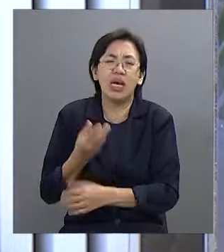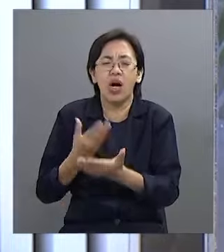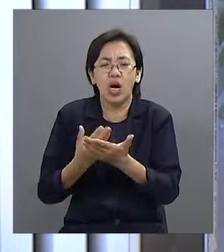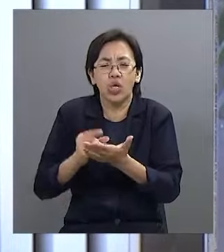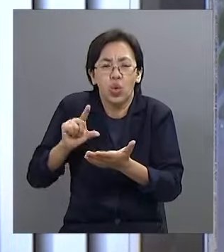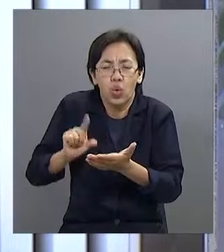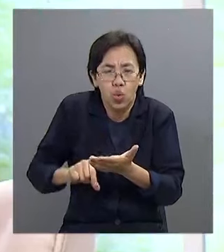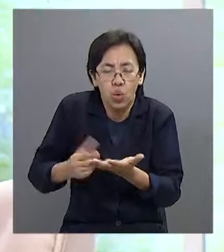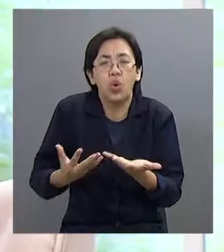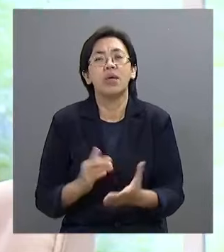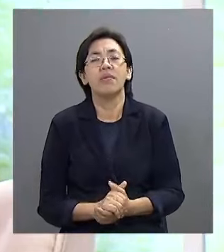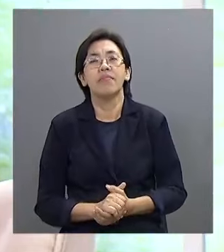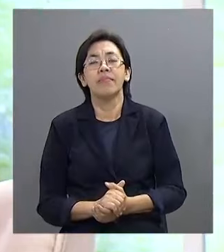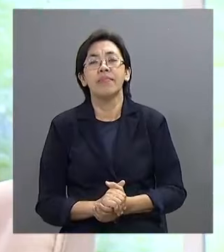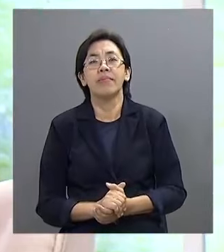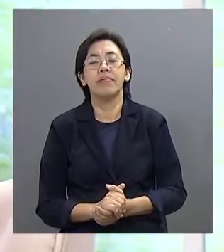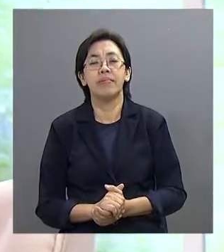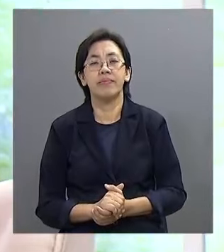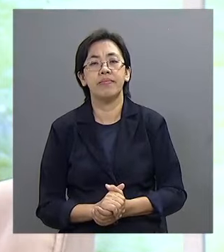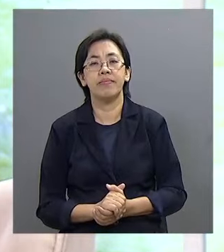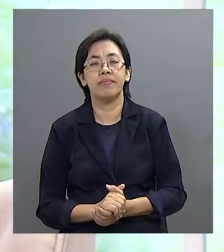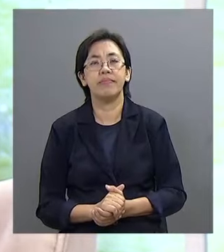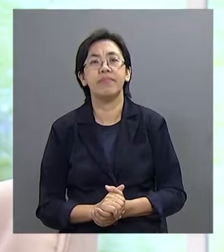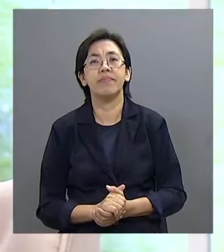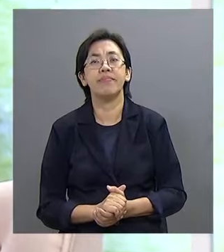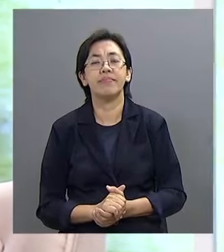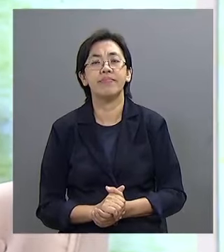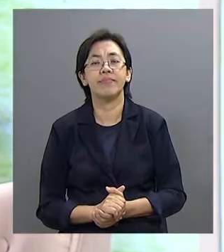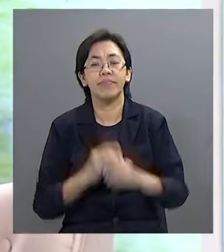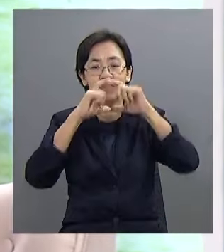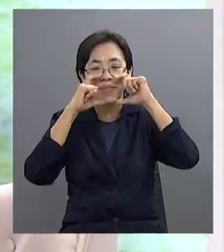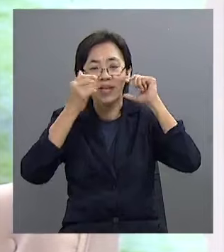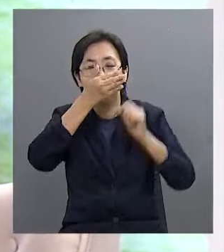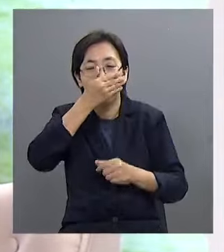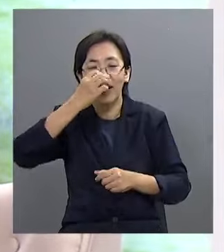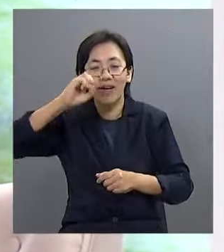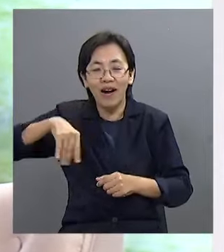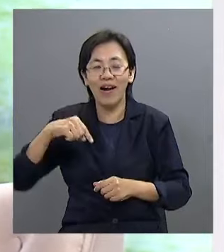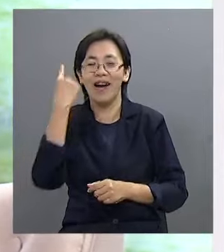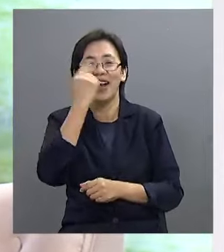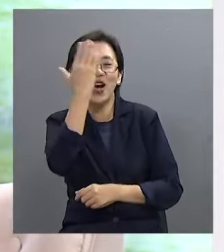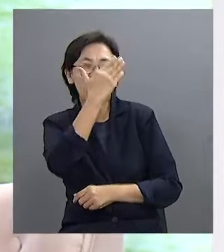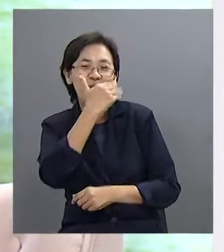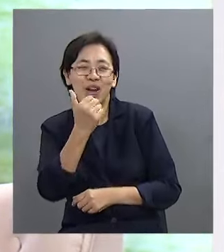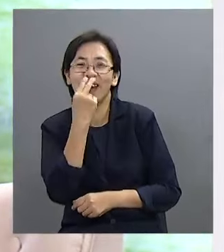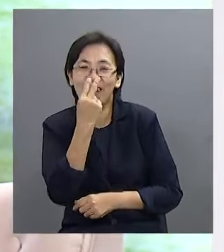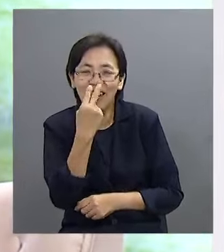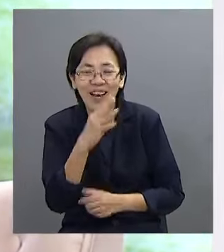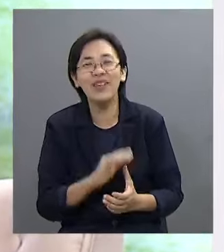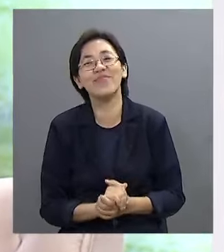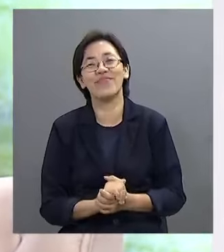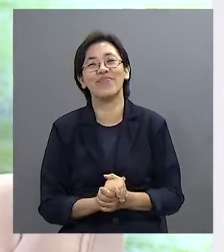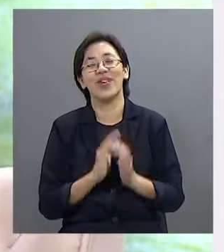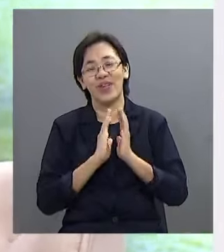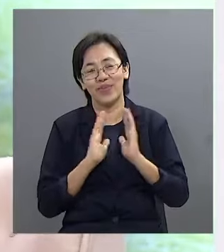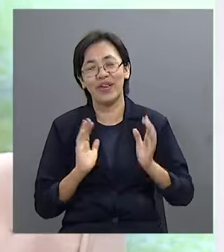ก็มีหลายท่านนะนี่คุณประวิตรบอกว่าถอดหน้ากากได้แล้วพอได้เห็นหน้าสวยๆของน้องยุ้ยโอ้ขอบพระคุณมากเลยค่ะค่ะ